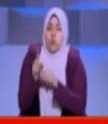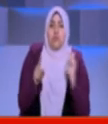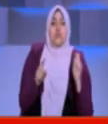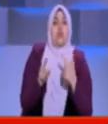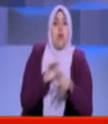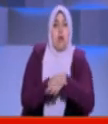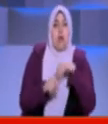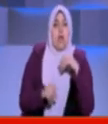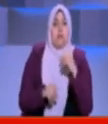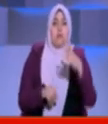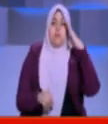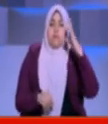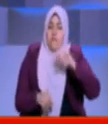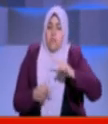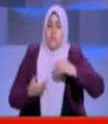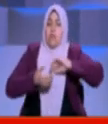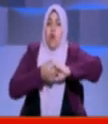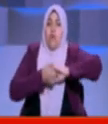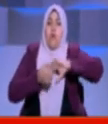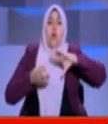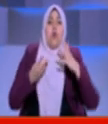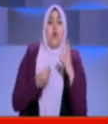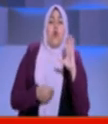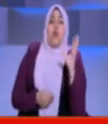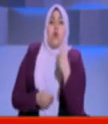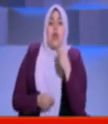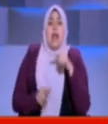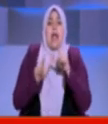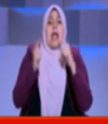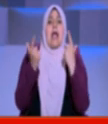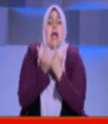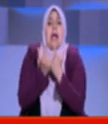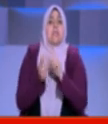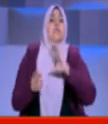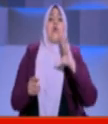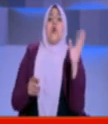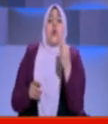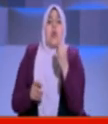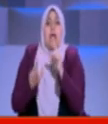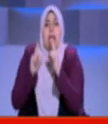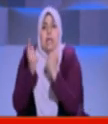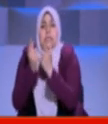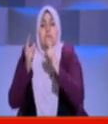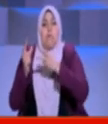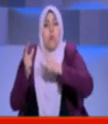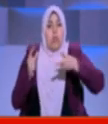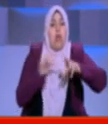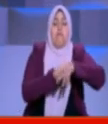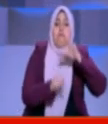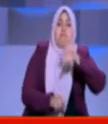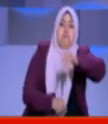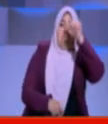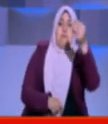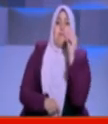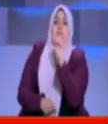التوافق كان يفترض أن يكون توافقا داخليا في الكتل داخل البيت الشيعي العراقي، ليصل الأمر في النهاية إلى القبول والتوافق